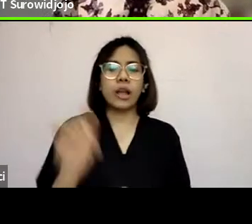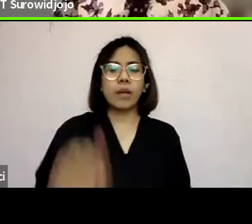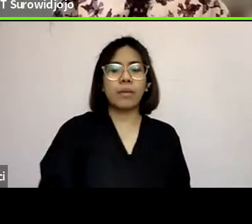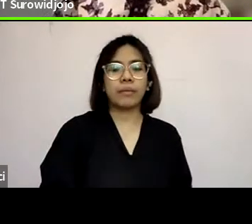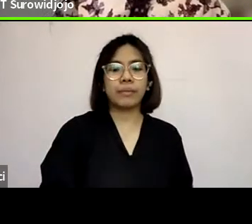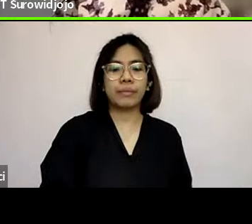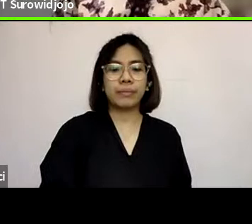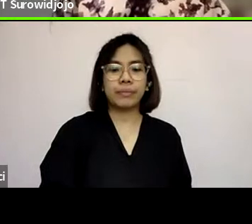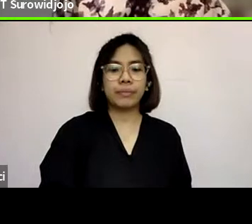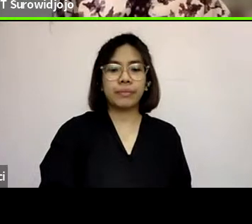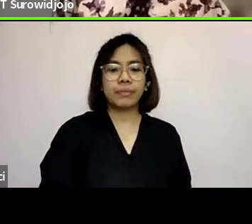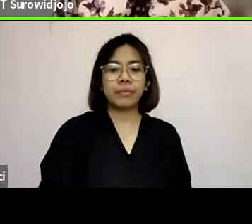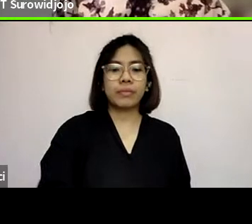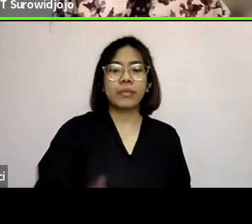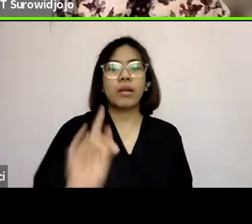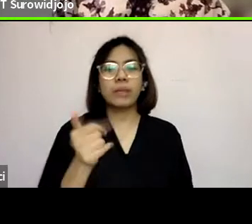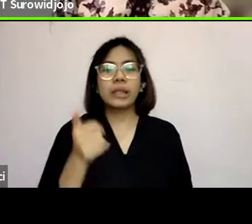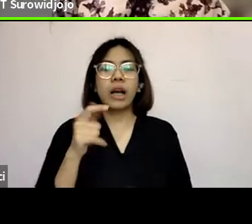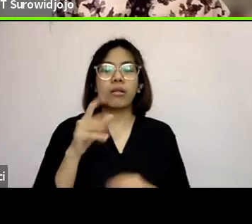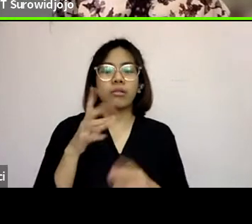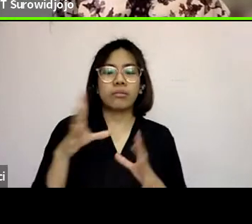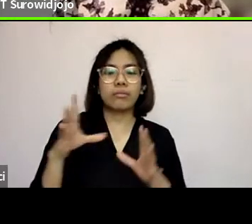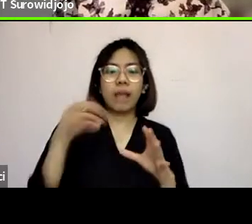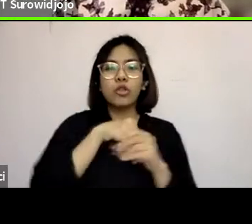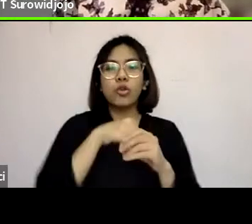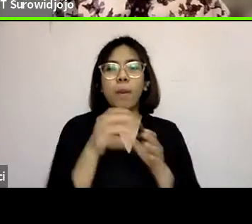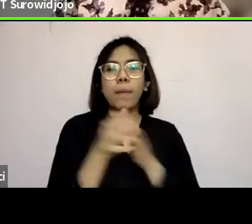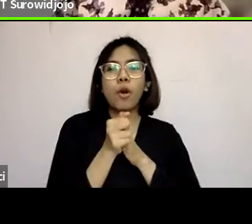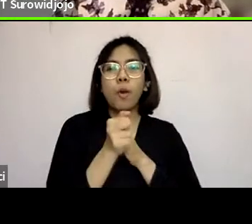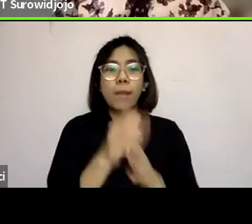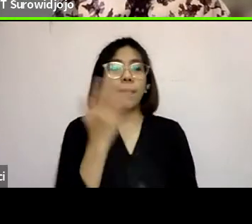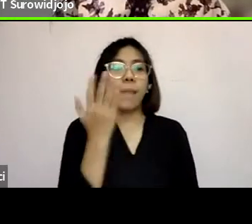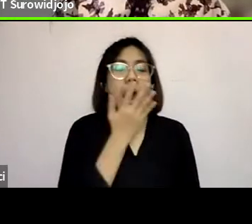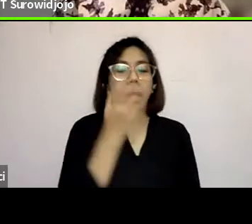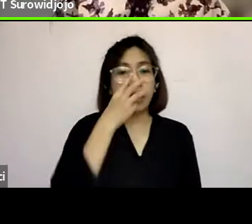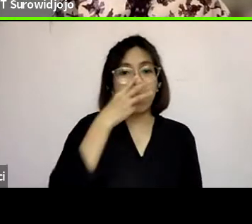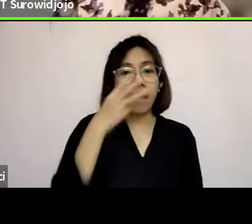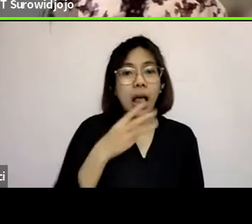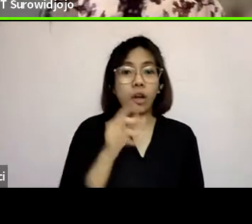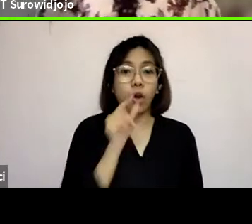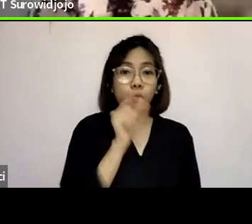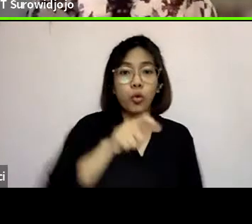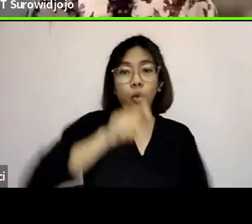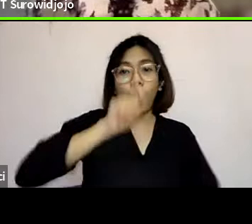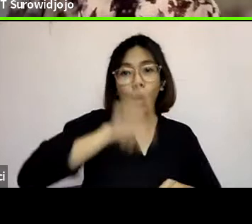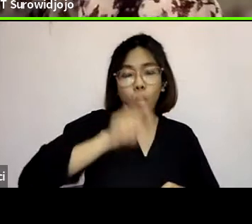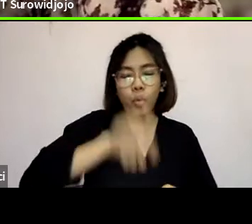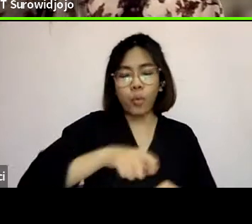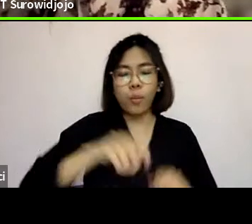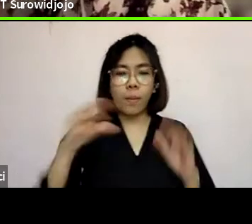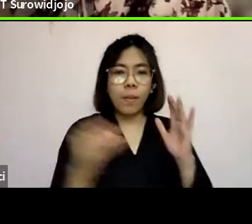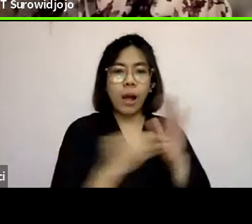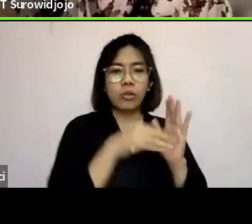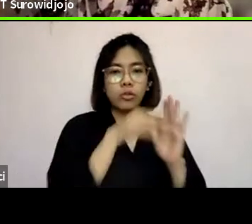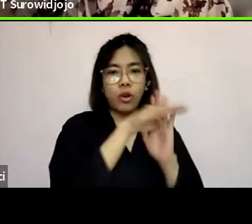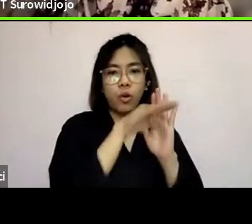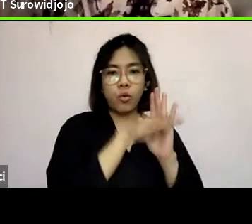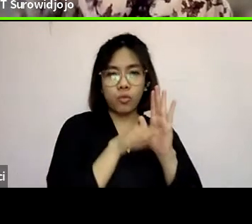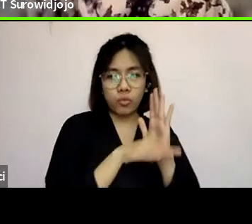Panggil menjadi pedoman maka pengaruh Bahasa Hukum Belanda juga sangat kental dalam proses registrasi dan pencipta